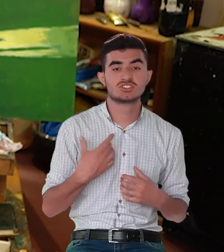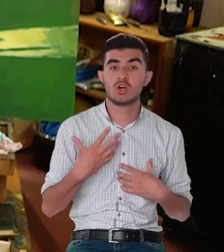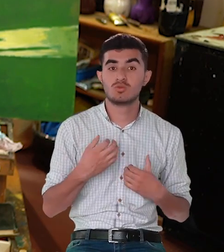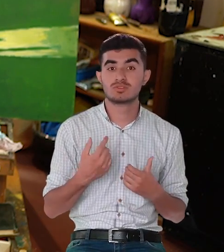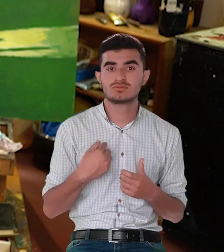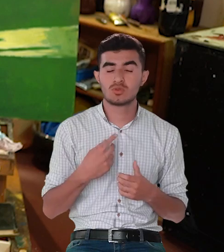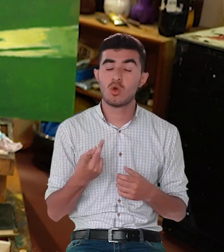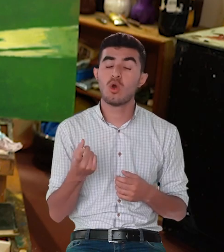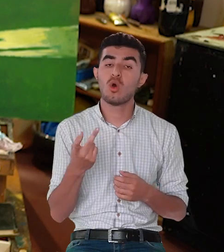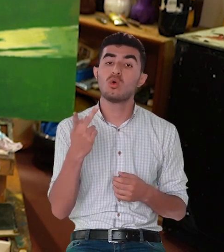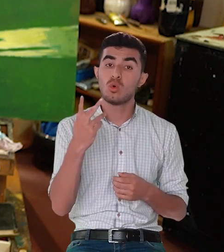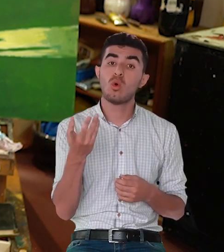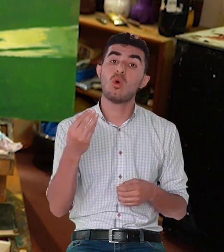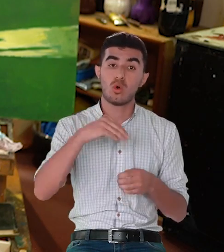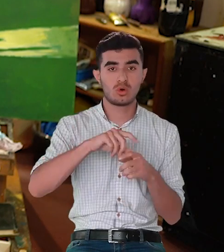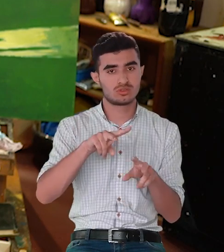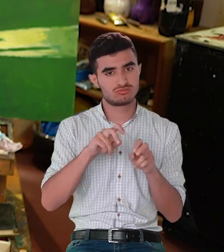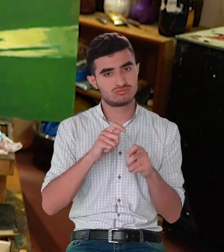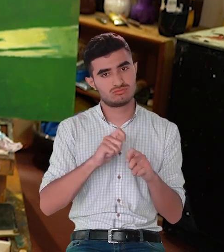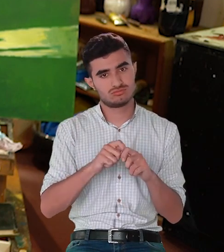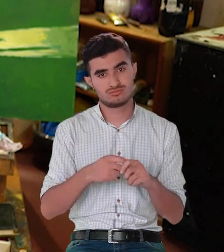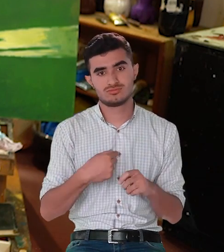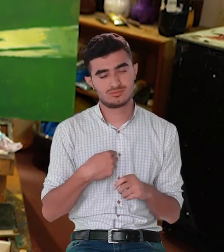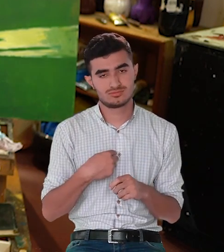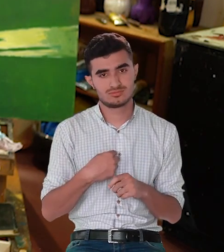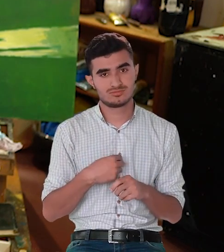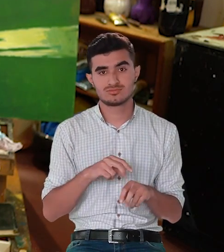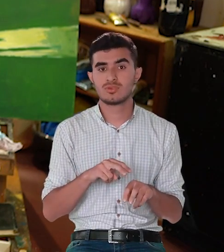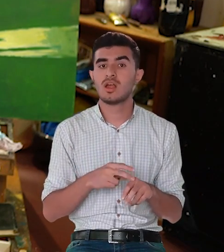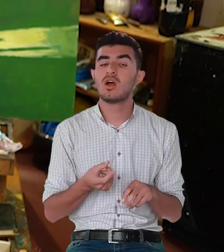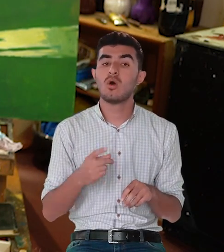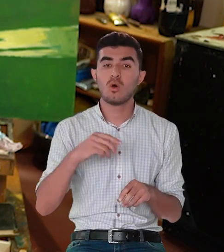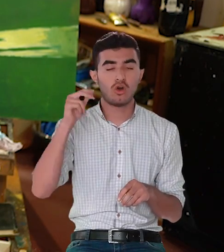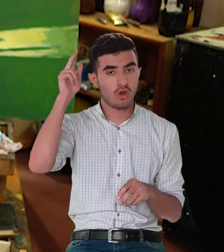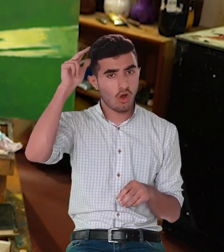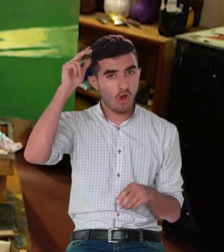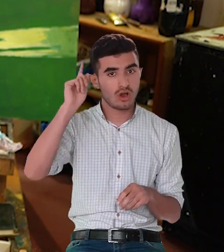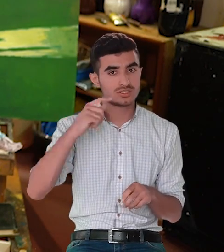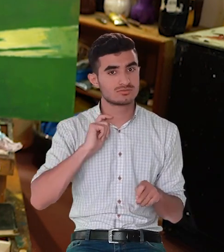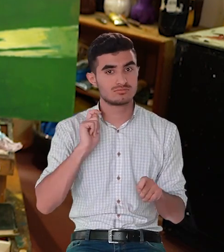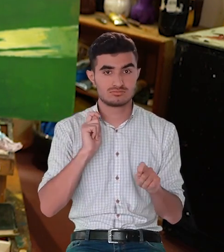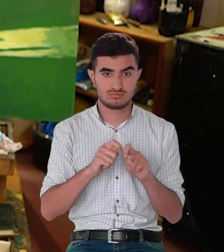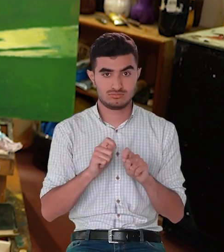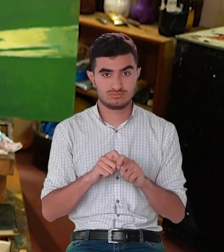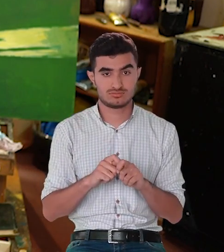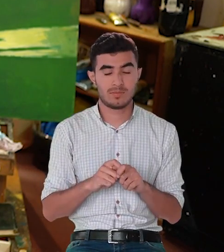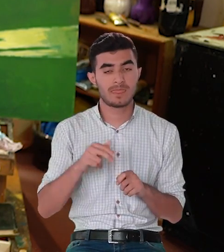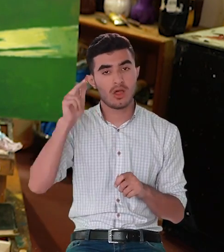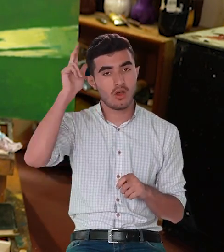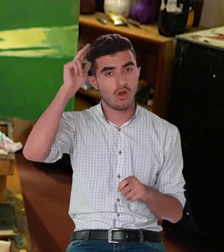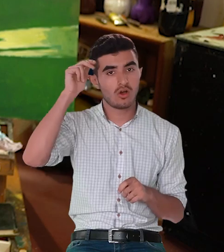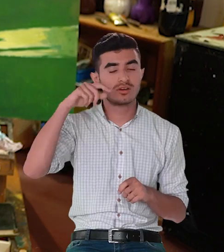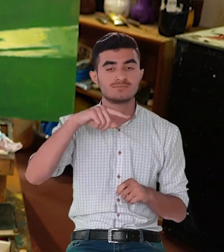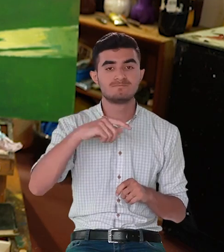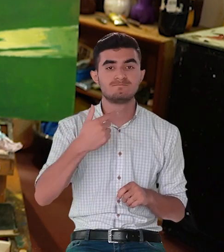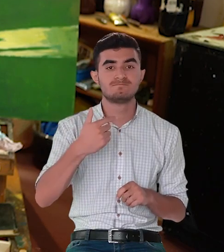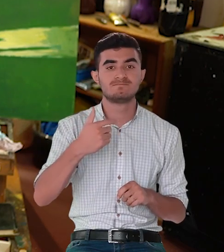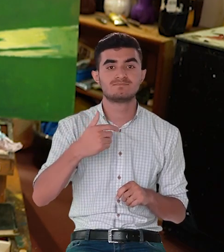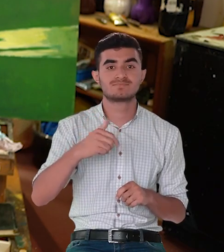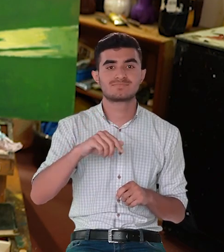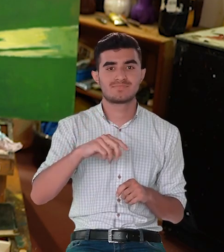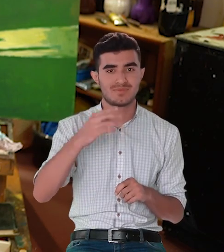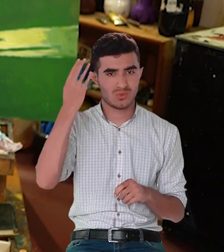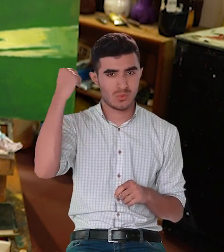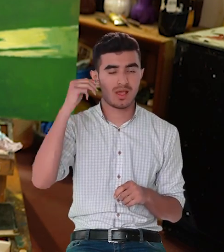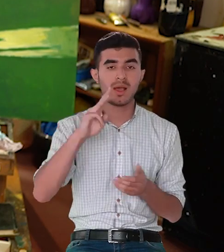ہوتا ہے. تو وہ یہ انسپریشن ہوتے ہیں. تو اس کے بعد پھر مجھے دل چاہا کہ